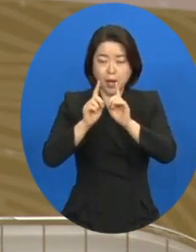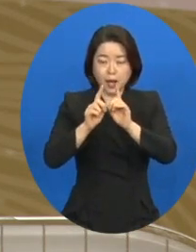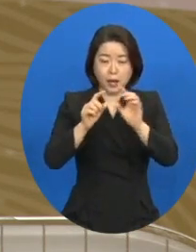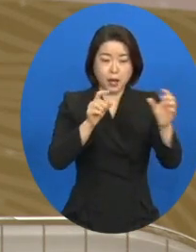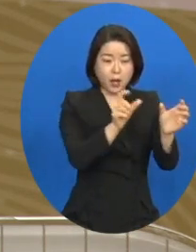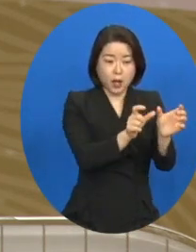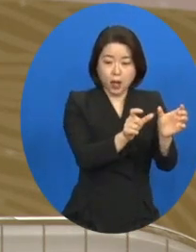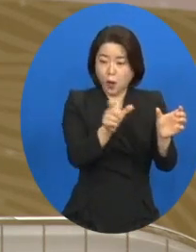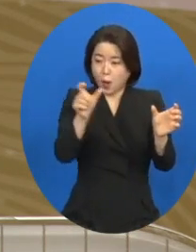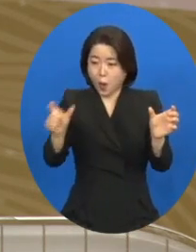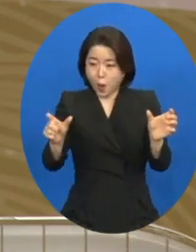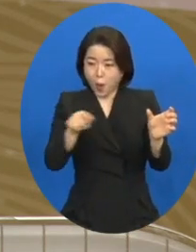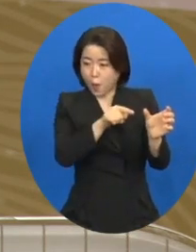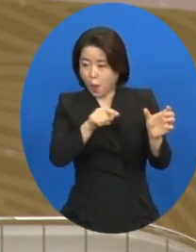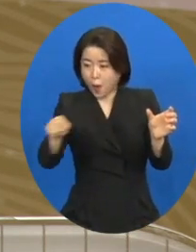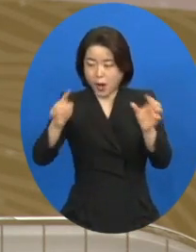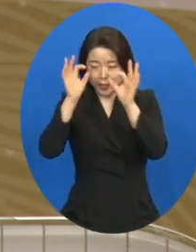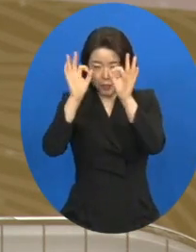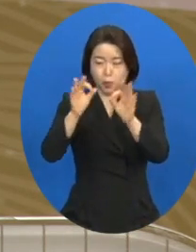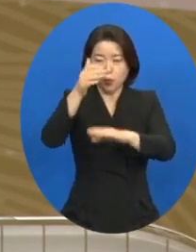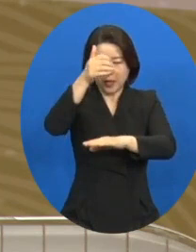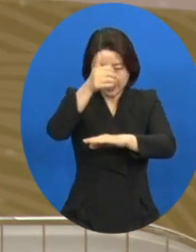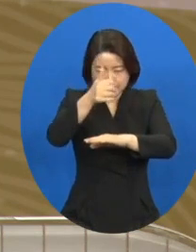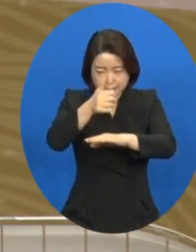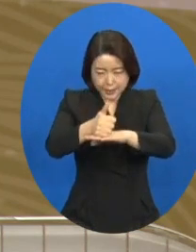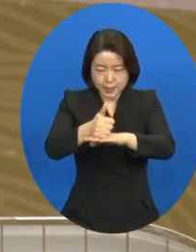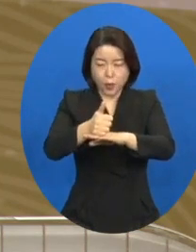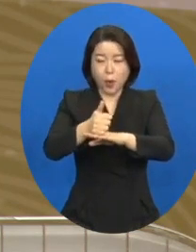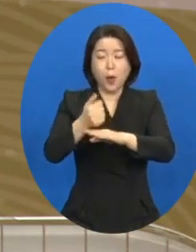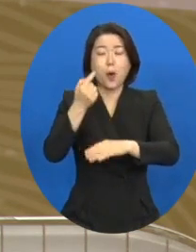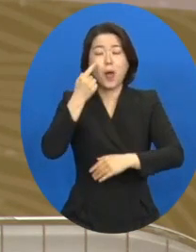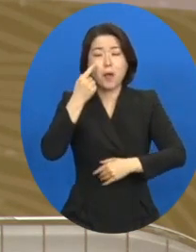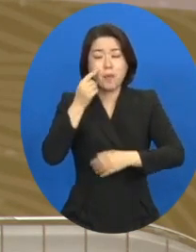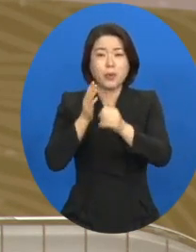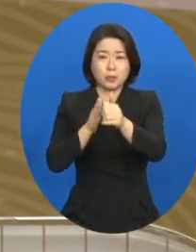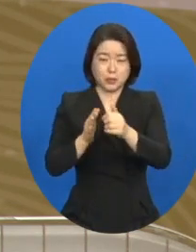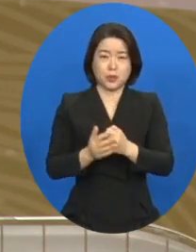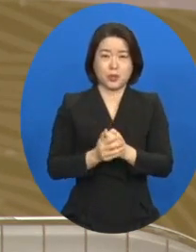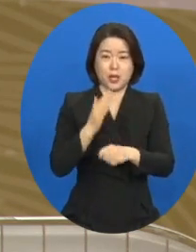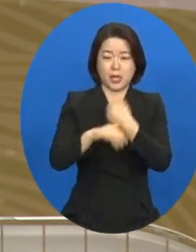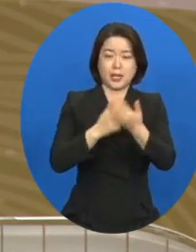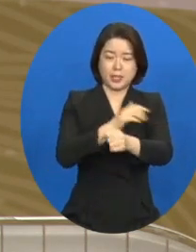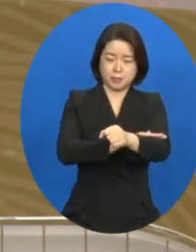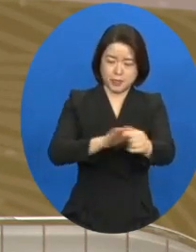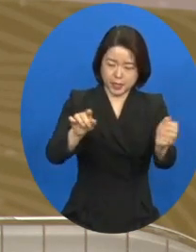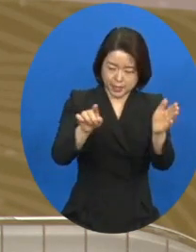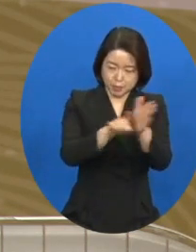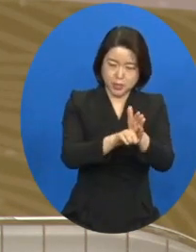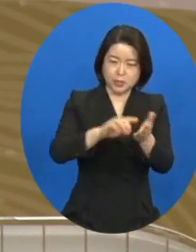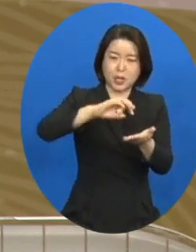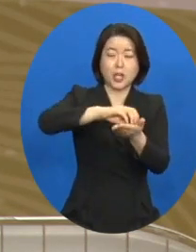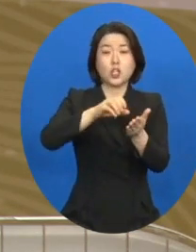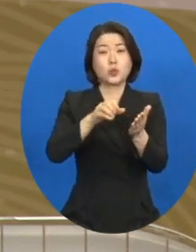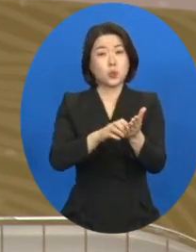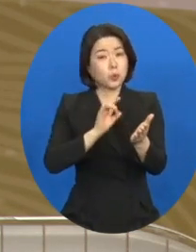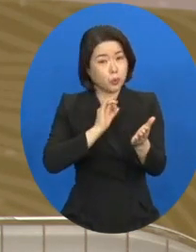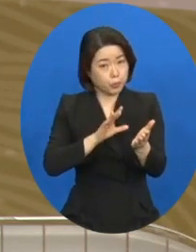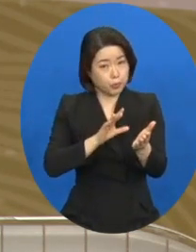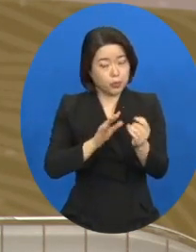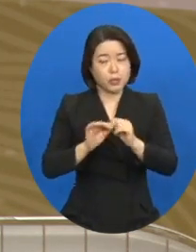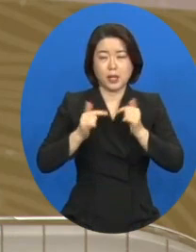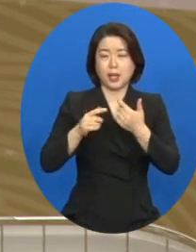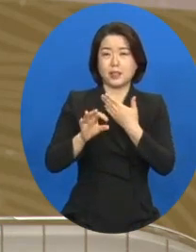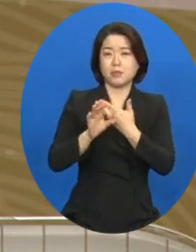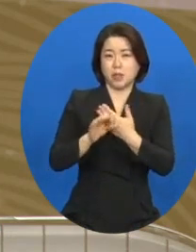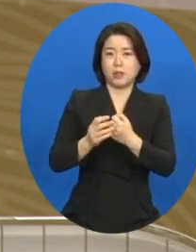한번 같이 보고 최종 결정을 내리면 좋겠다. 그저 하나님 잘 믿으라 하는 정도인지